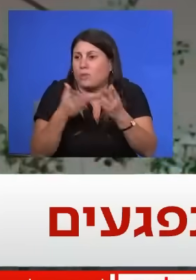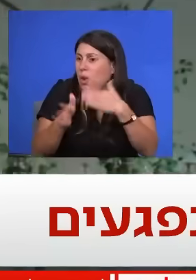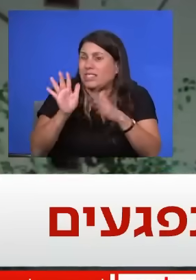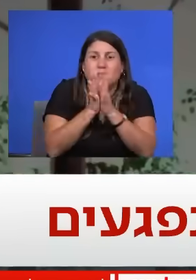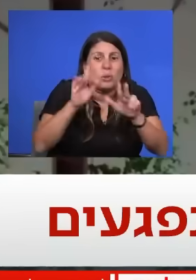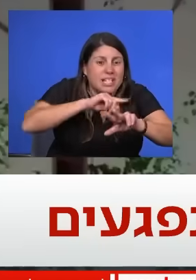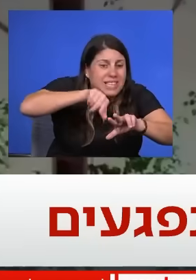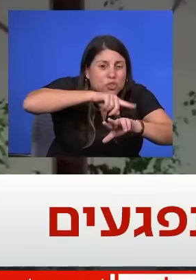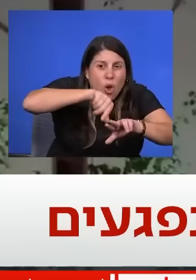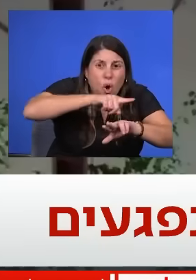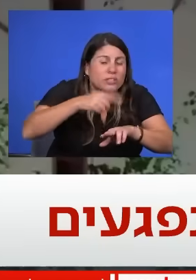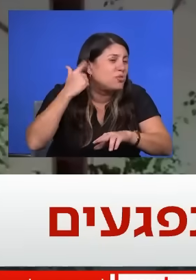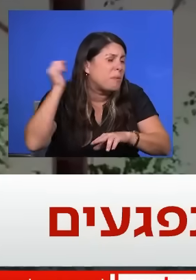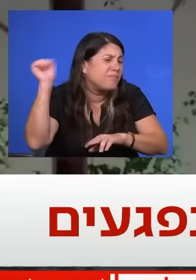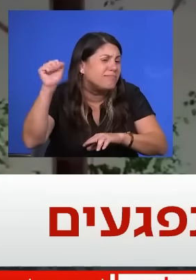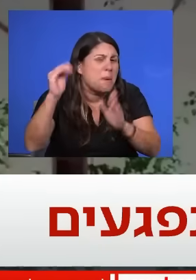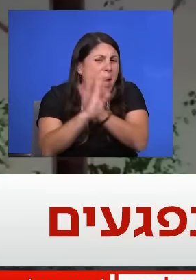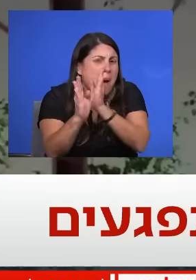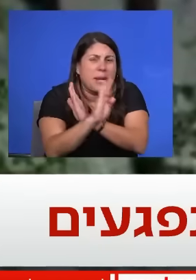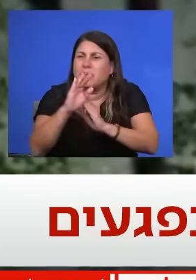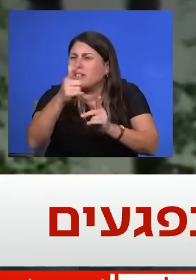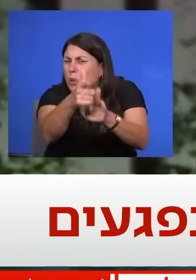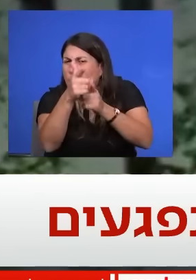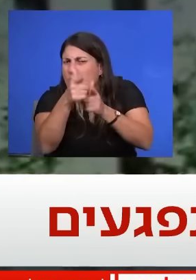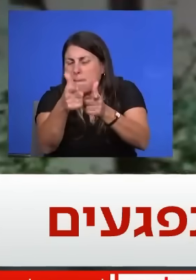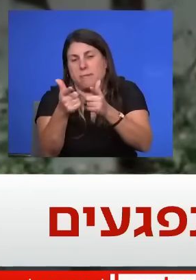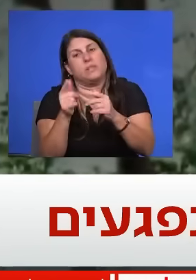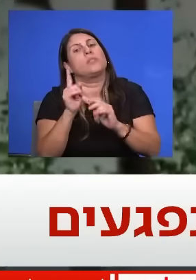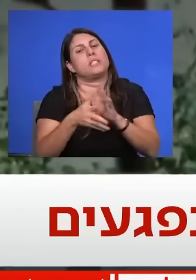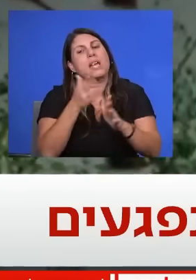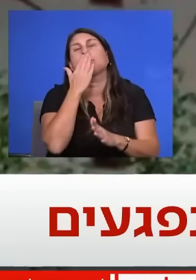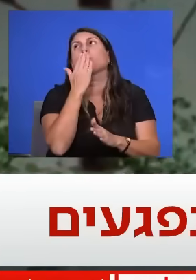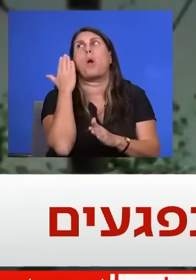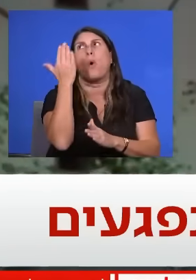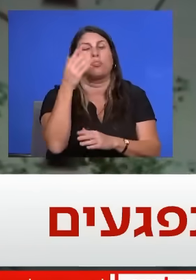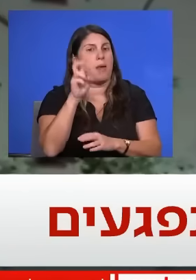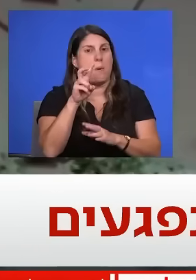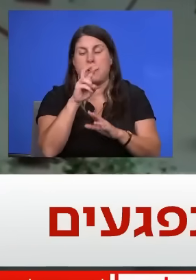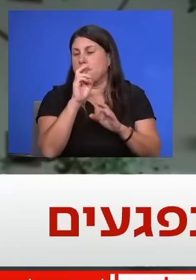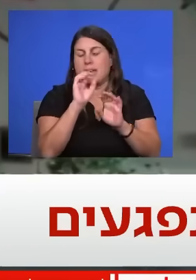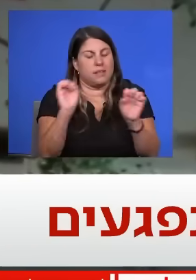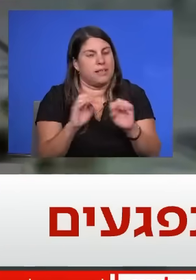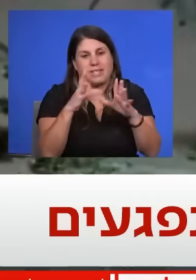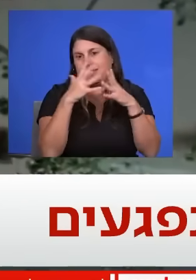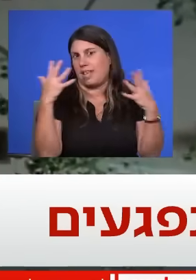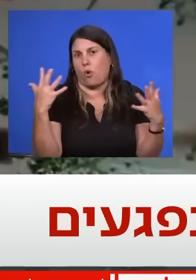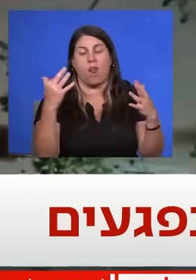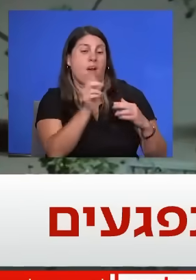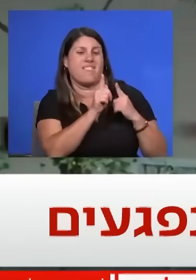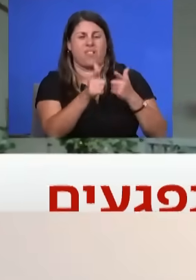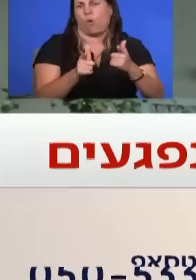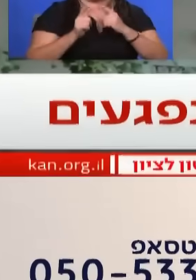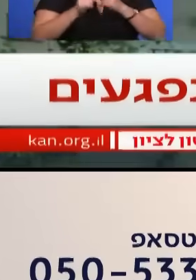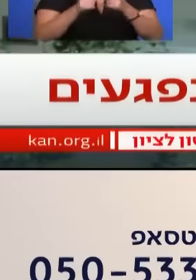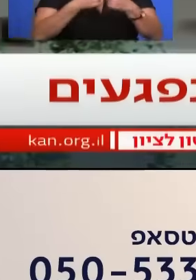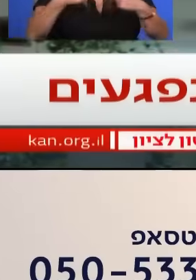על הדלתות, יורים על החלונות, אבל צריך להגיד ברוך השם בהלאומים, נס גדול ו... לוחמה הירואית, הירואית של החברי כיתות הכוננות. בקיבוץ